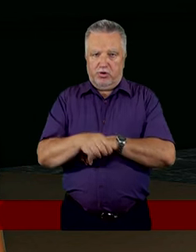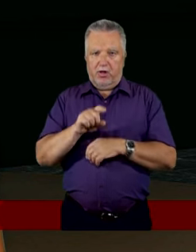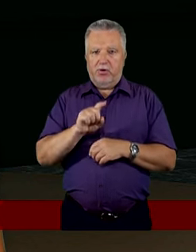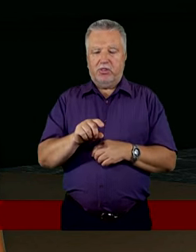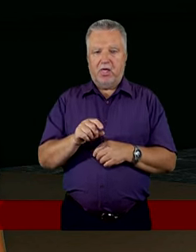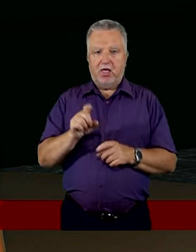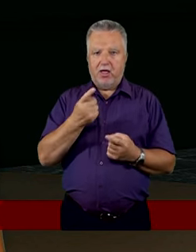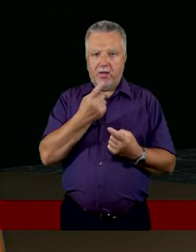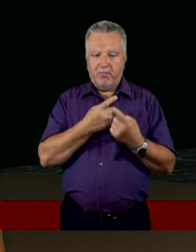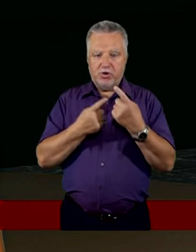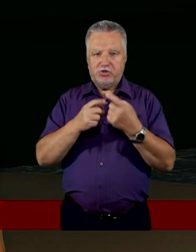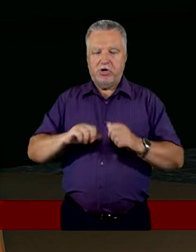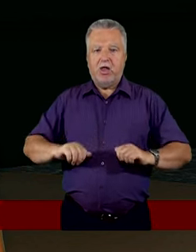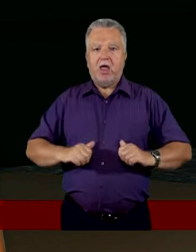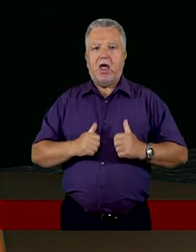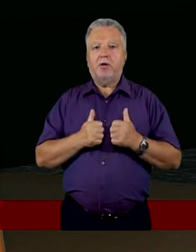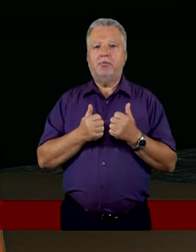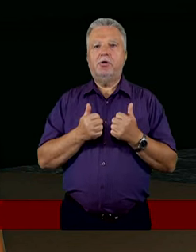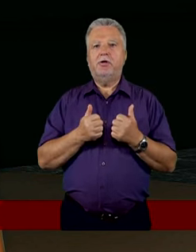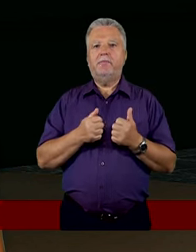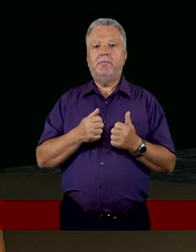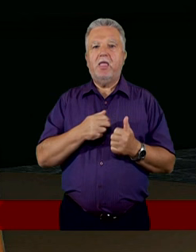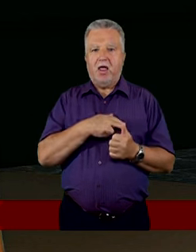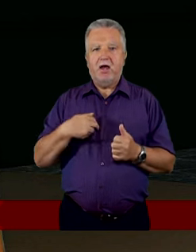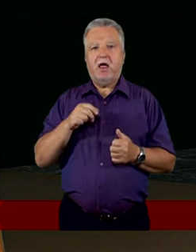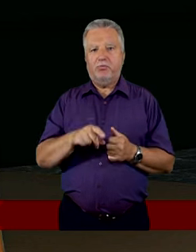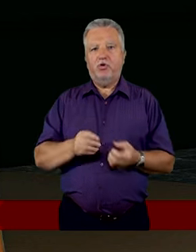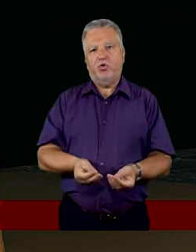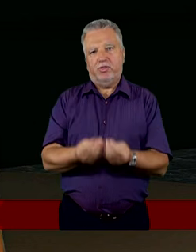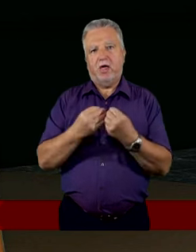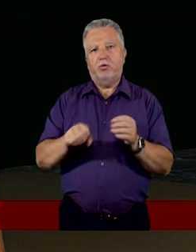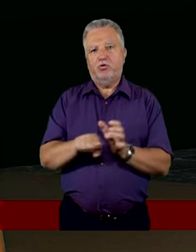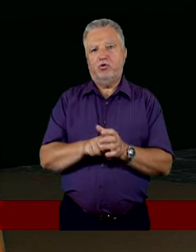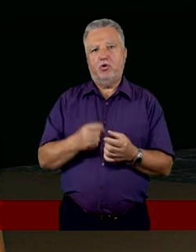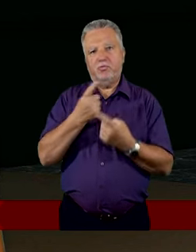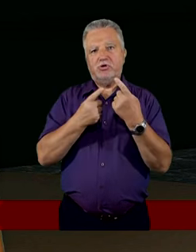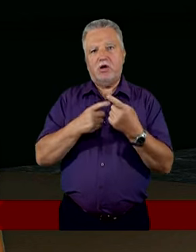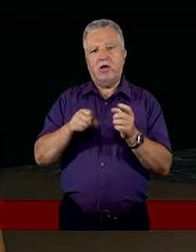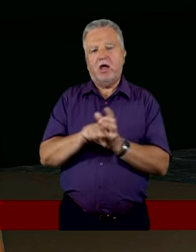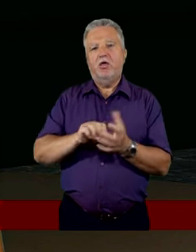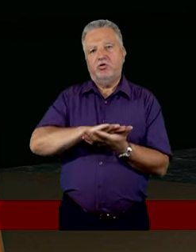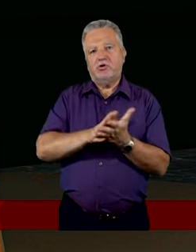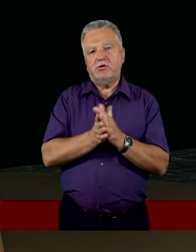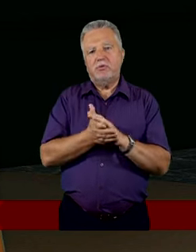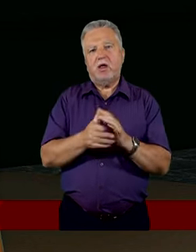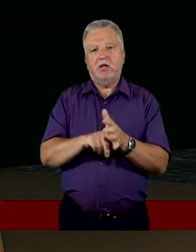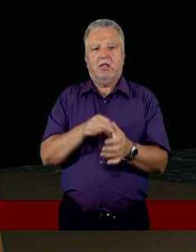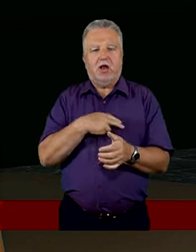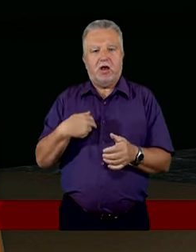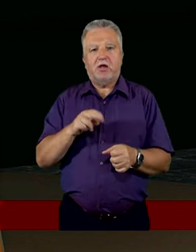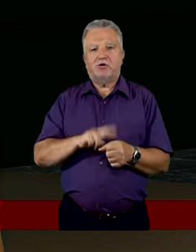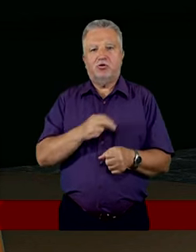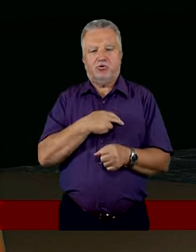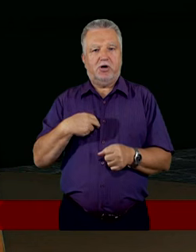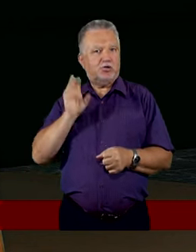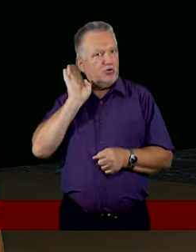tutaj te zagadnienia, aby nam to dało coś do myślenia, coś do zmiany dla nas, dla tych, którzy nas